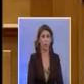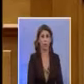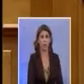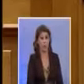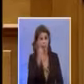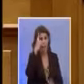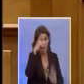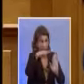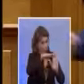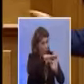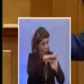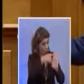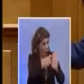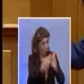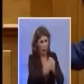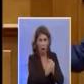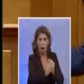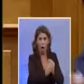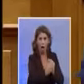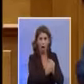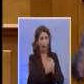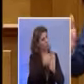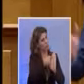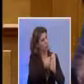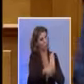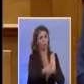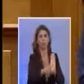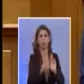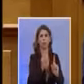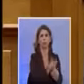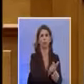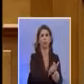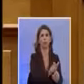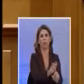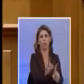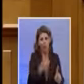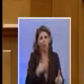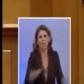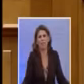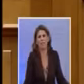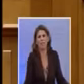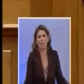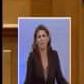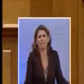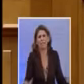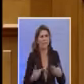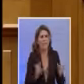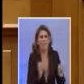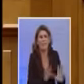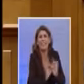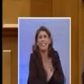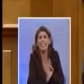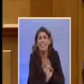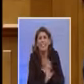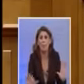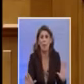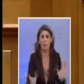όρων του διαγωνισμού, απεκλήθη. Αυτή ήταν η δική μας εύνοια. Αυτή ήταν η δική μας